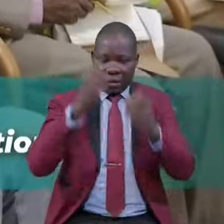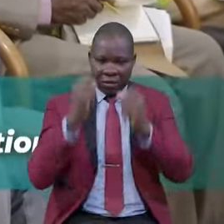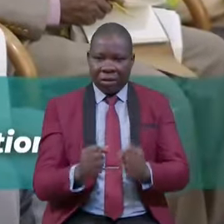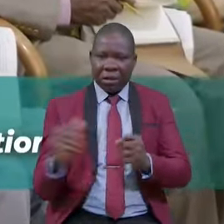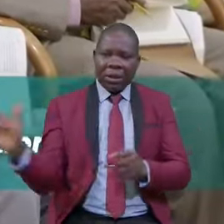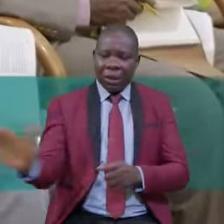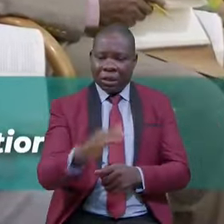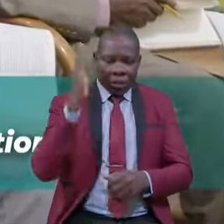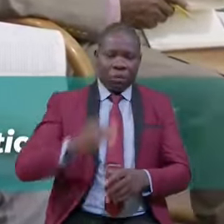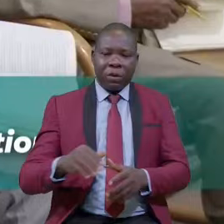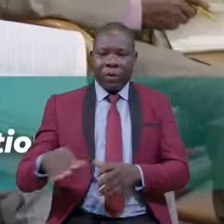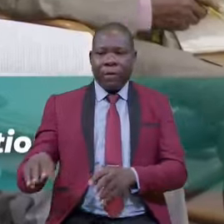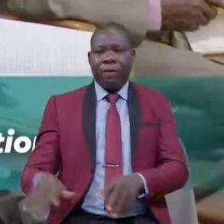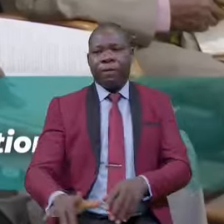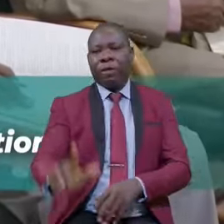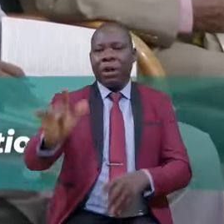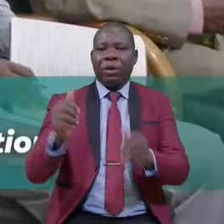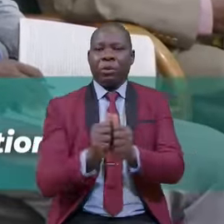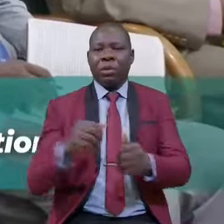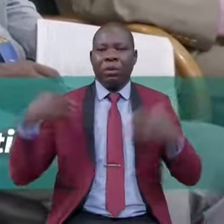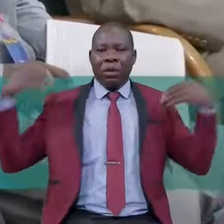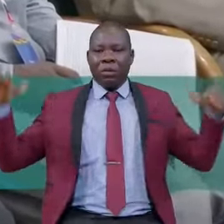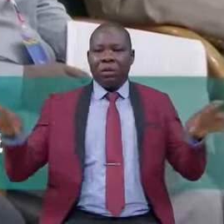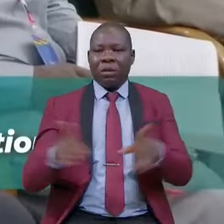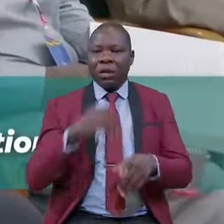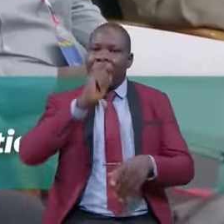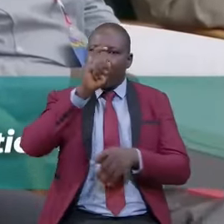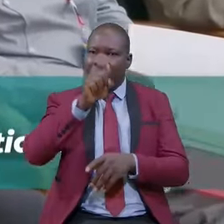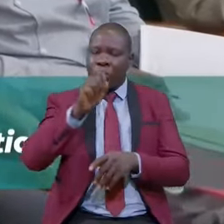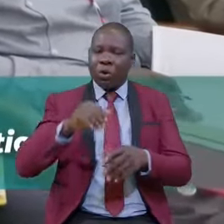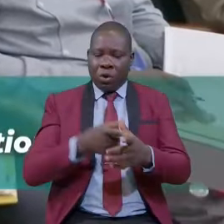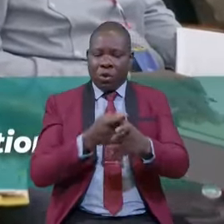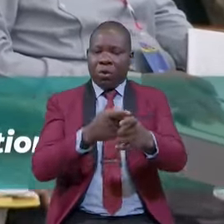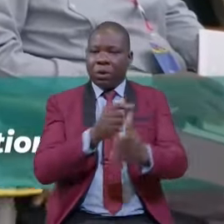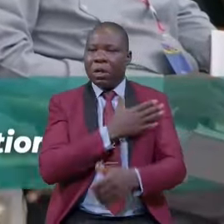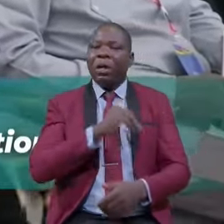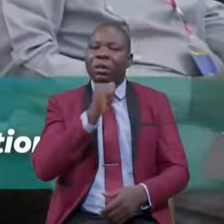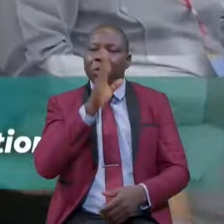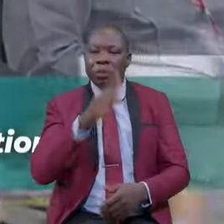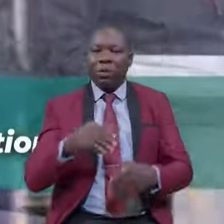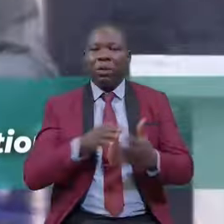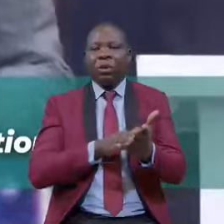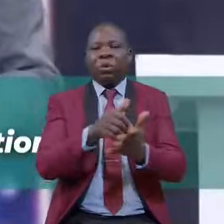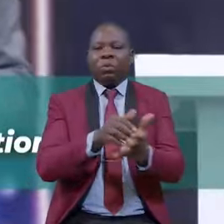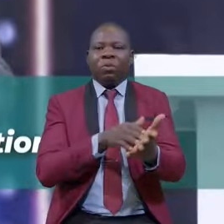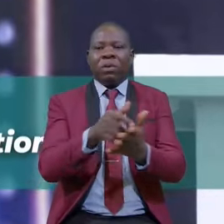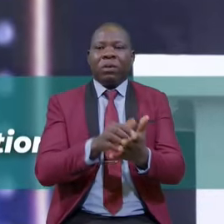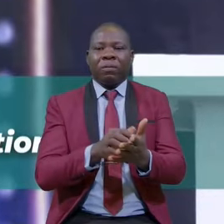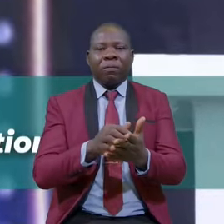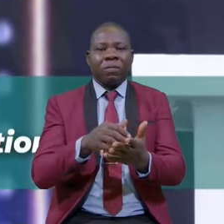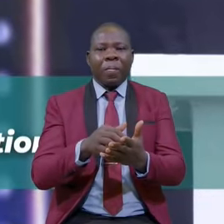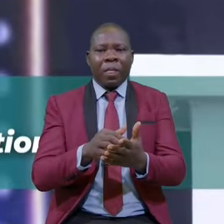shall run. Mais ceux qui se confient en l'Éternel renouvellent leur force. Ils prennent le vent comme les aigles, ils courent et ne se lassent point. Je crois que tu